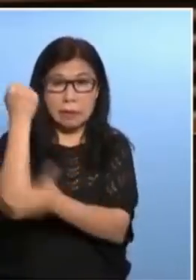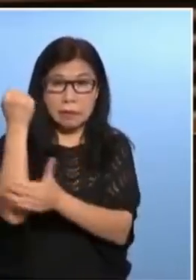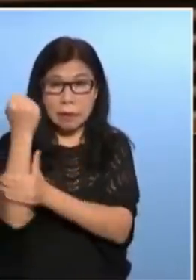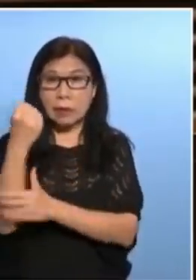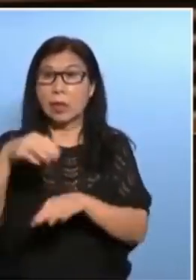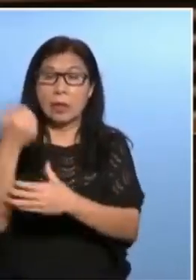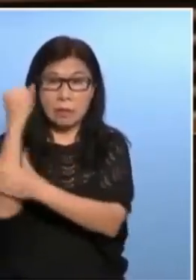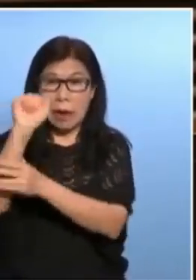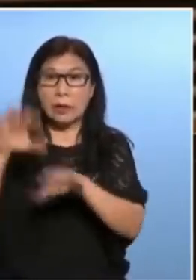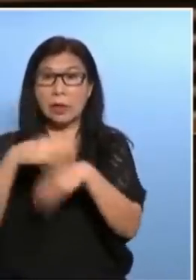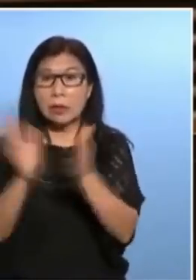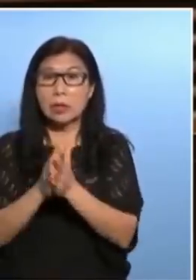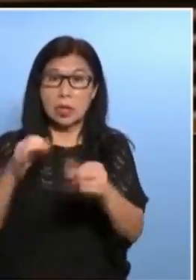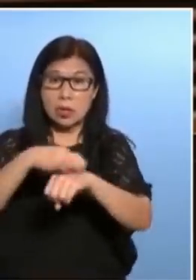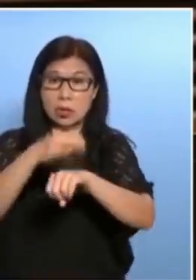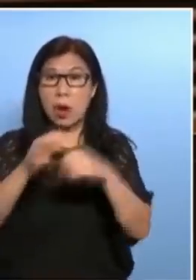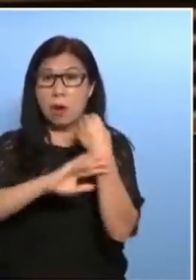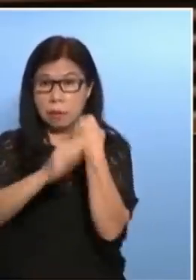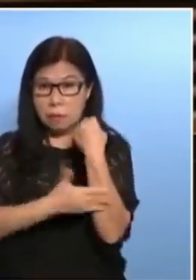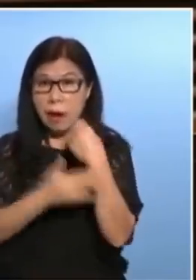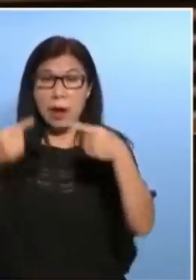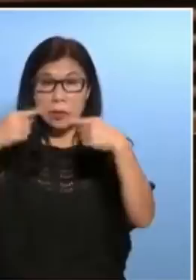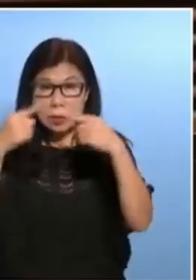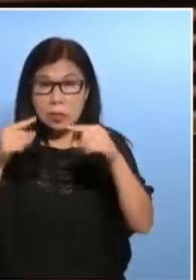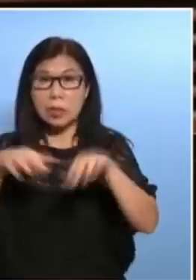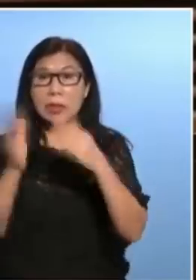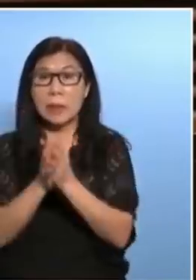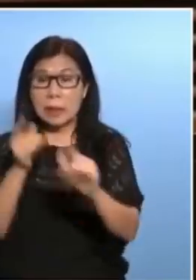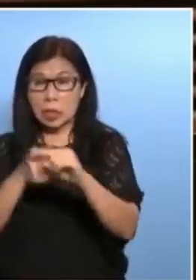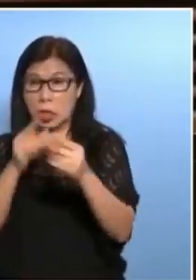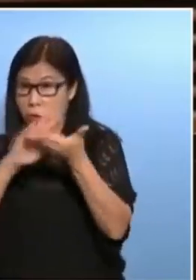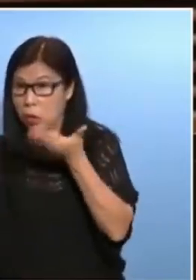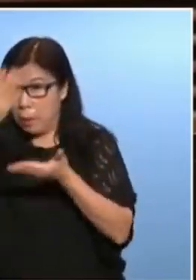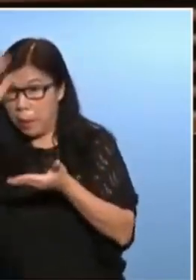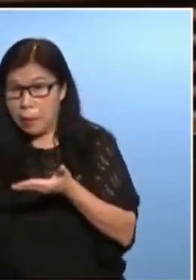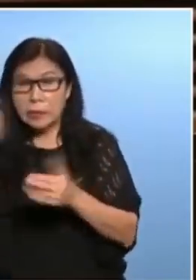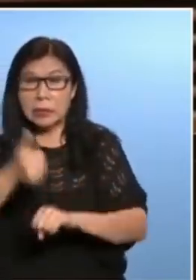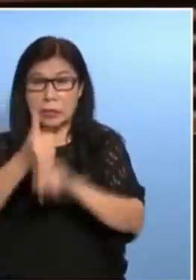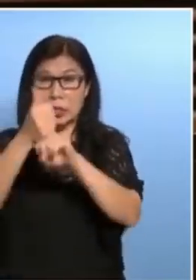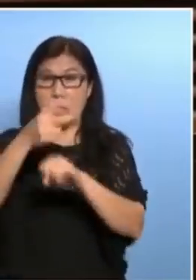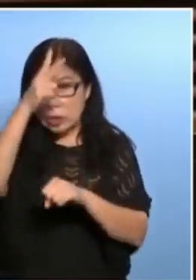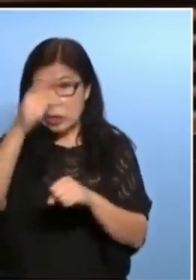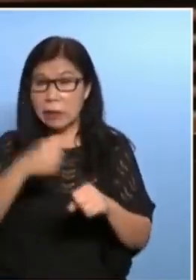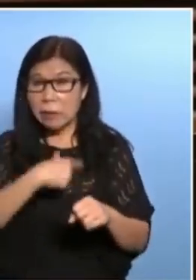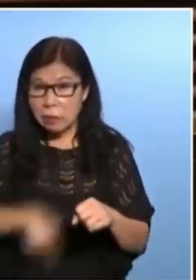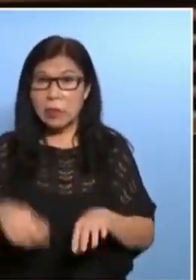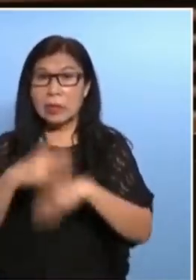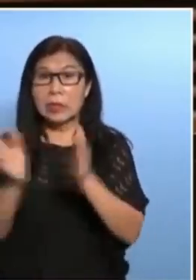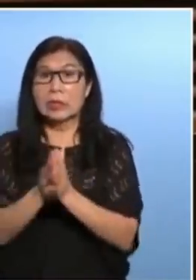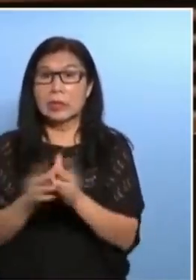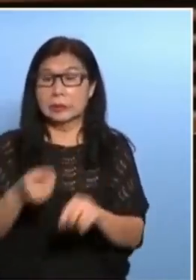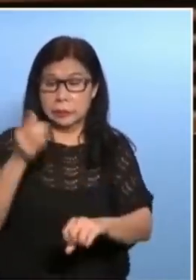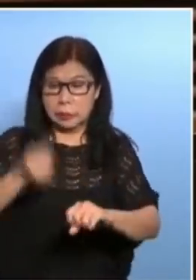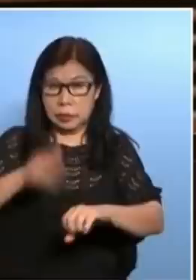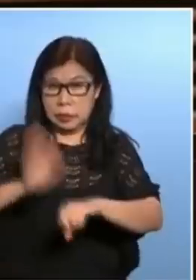歌條例，但是我相信任何眼睛雪亮的人都清楚知道，保皇黨就算你一時能夠